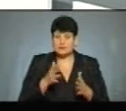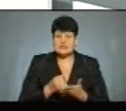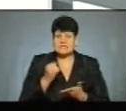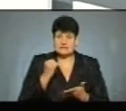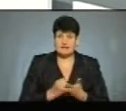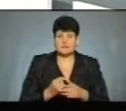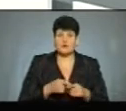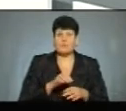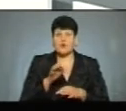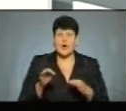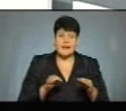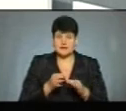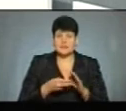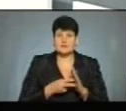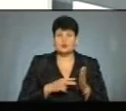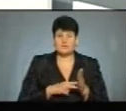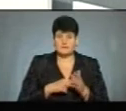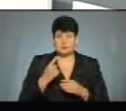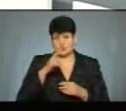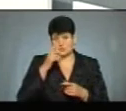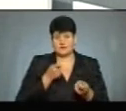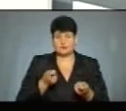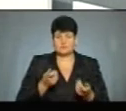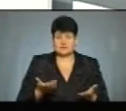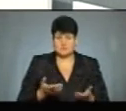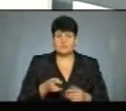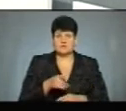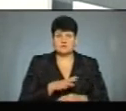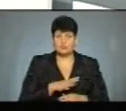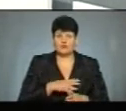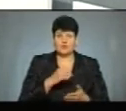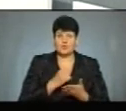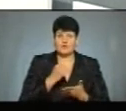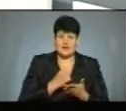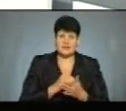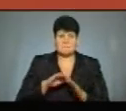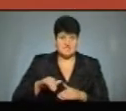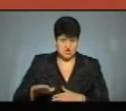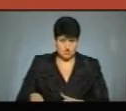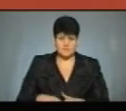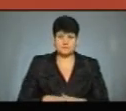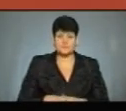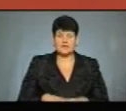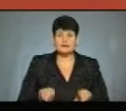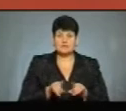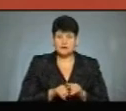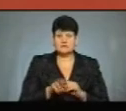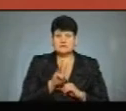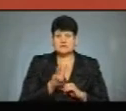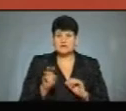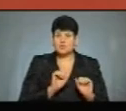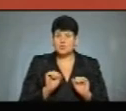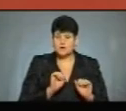затвердити той проєкт, який планувався обласною державною адміністрацією. Він був ухвалений значно пізніше. Також зараз на сайті уряду йдеться про те,